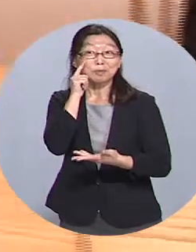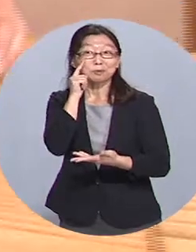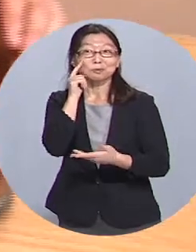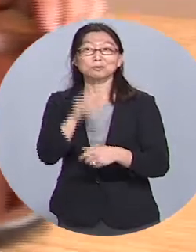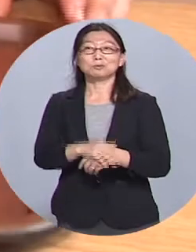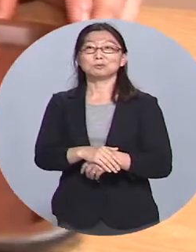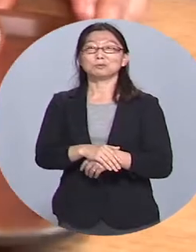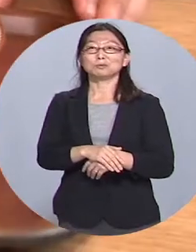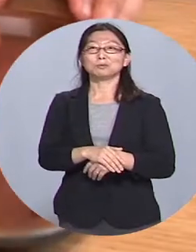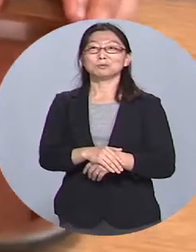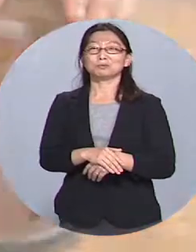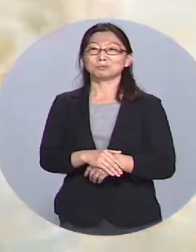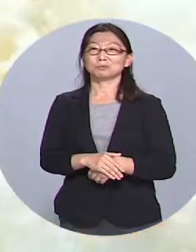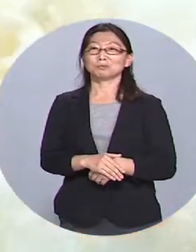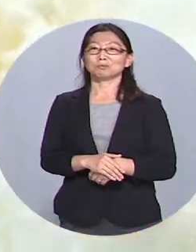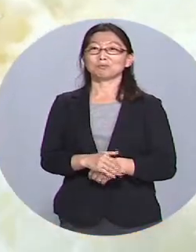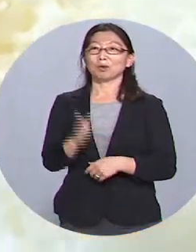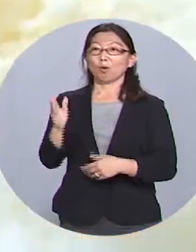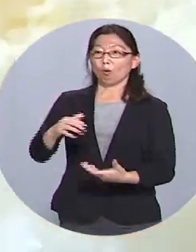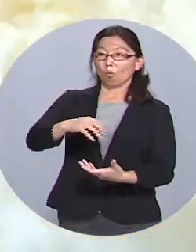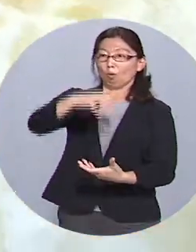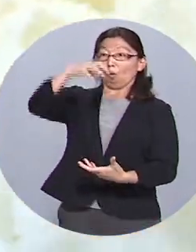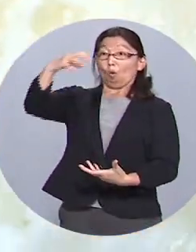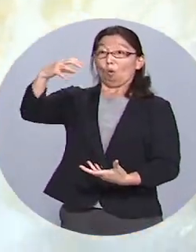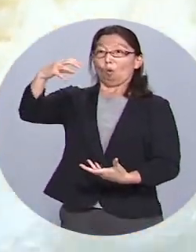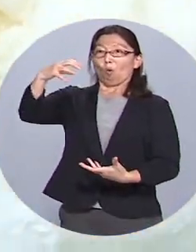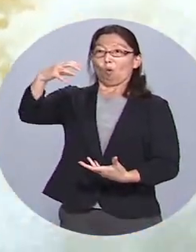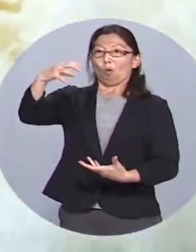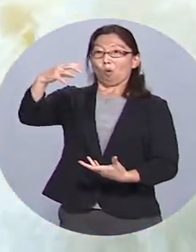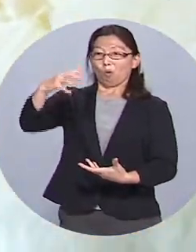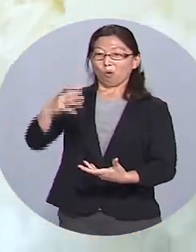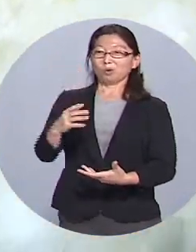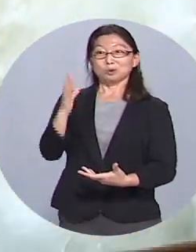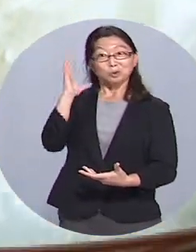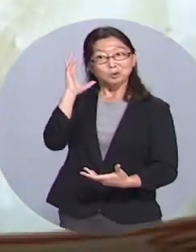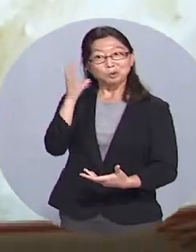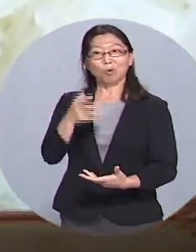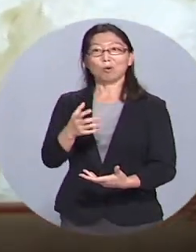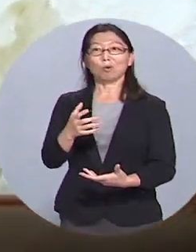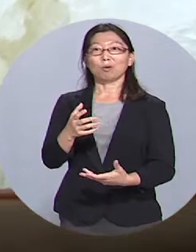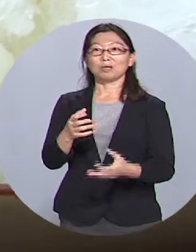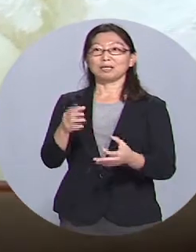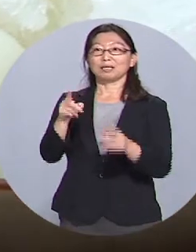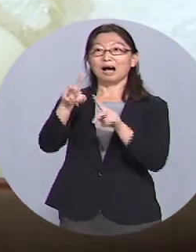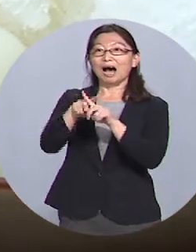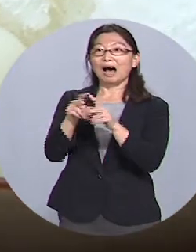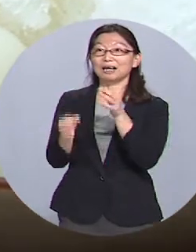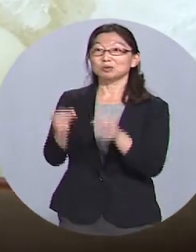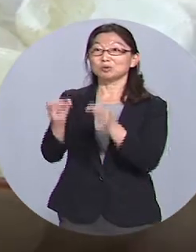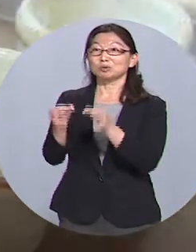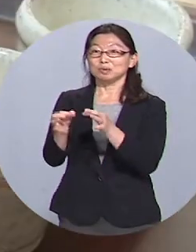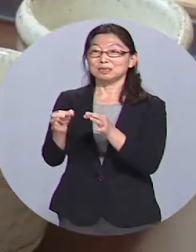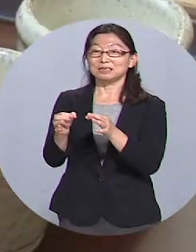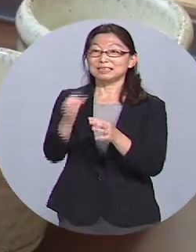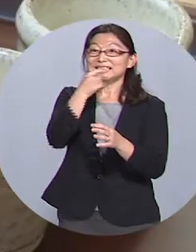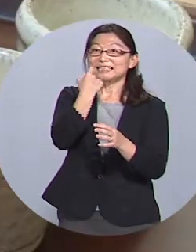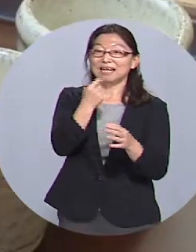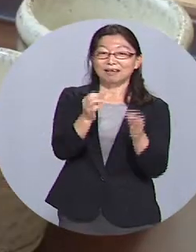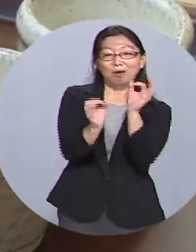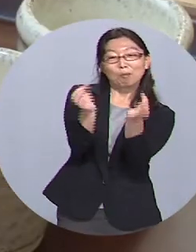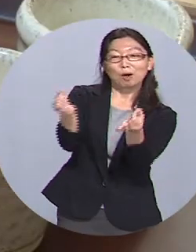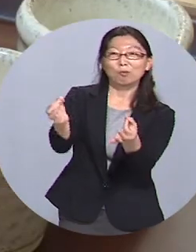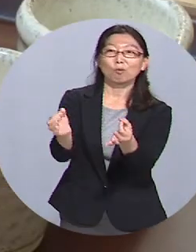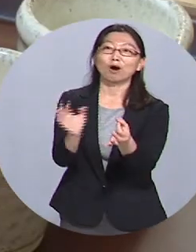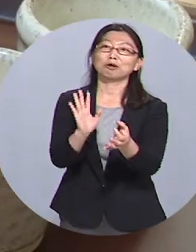ゾーをいただきます。 すごいボリューミーですね。すごい小豆と白玉も贅沢に乗ってます